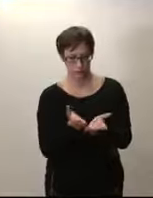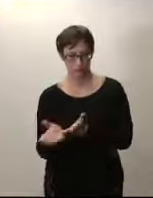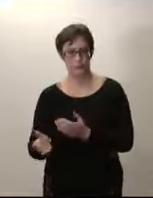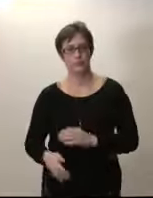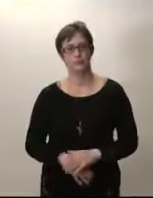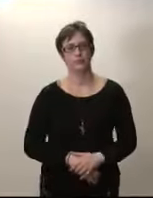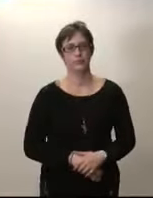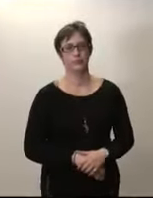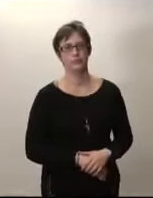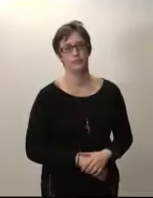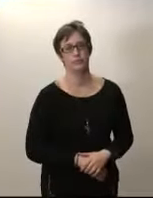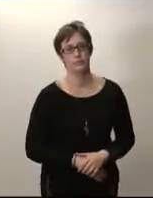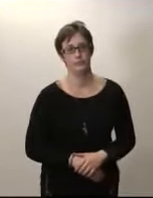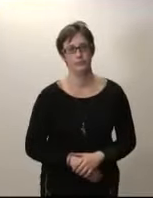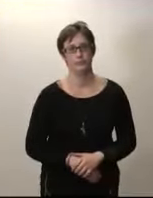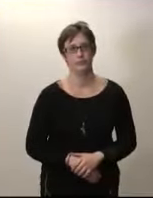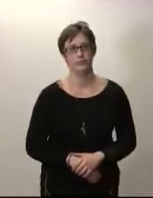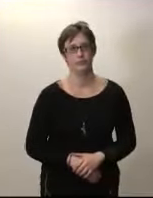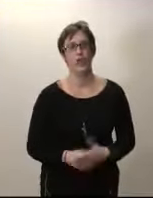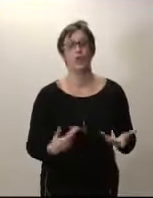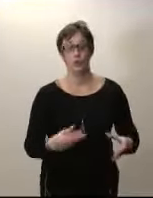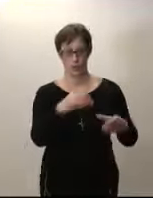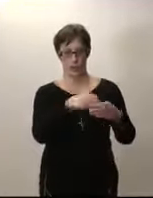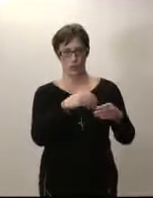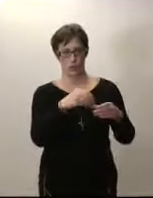Alors, détaillons le 1,8 million d'économies.